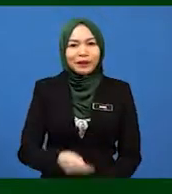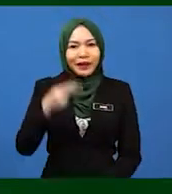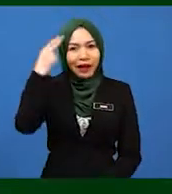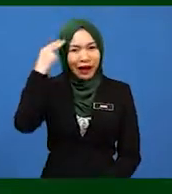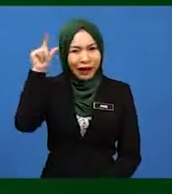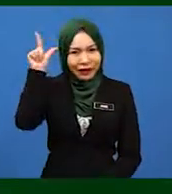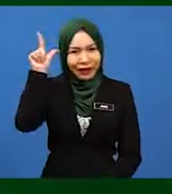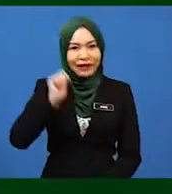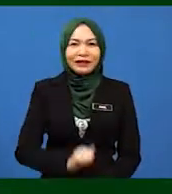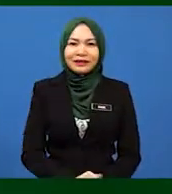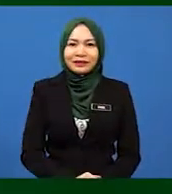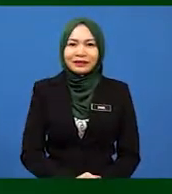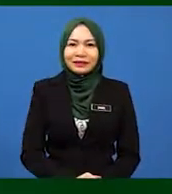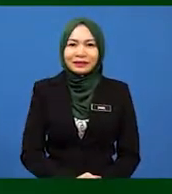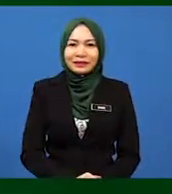hairan,